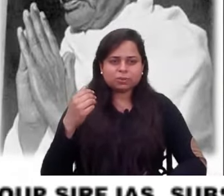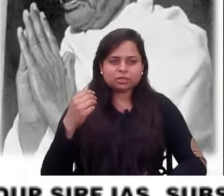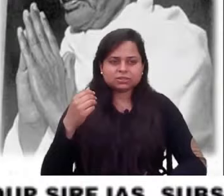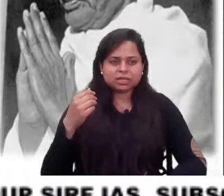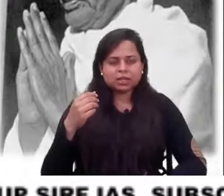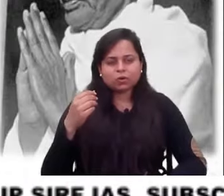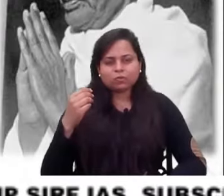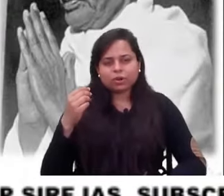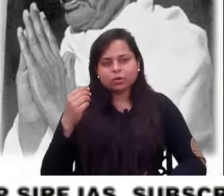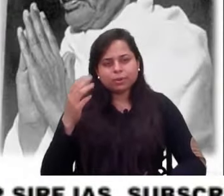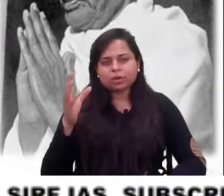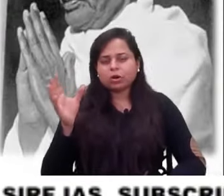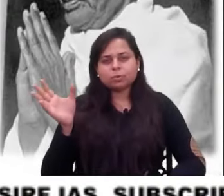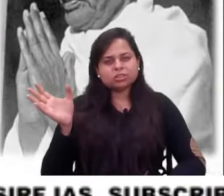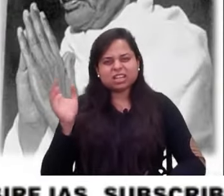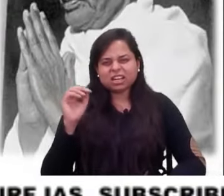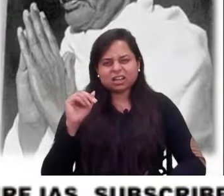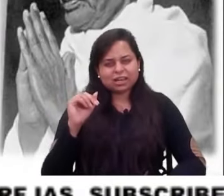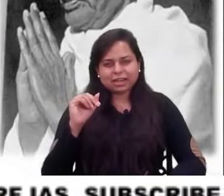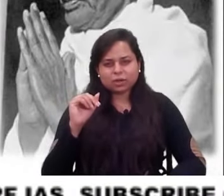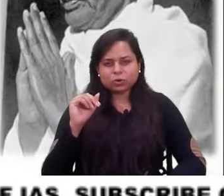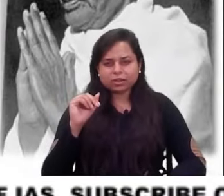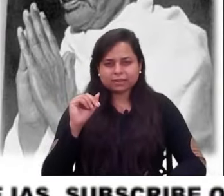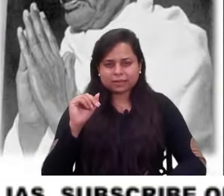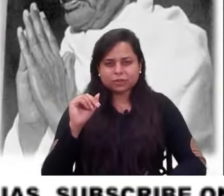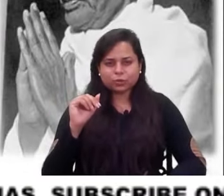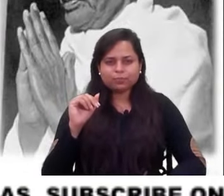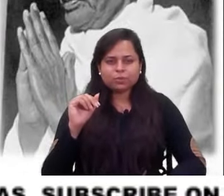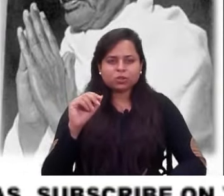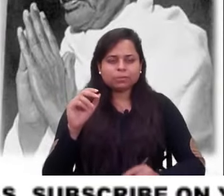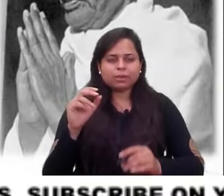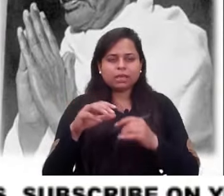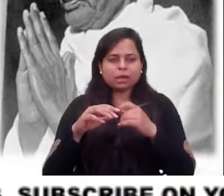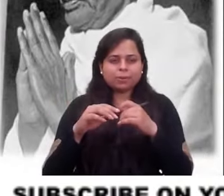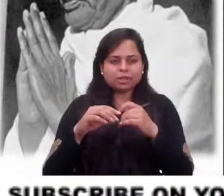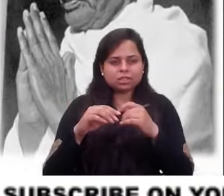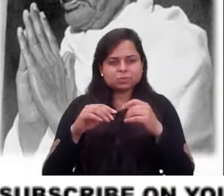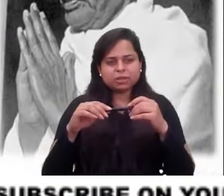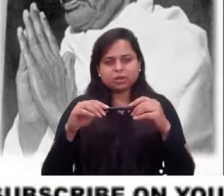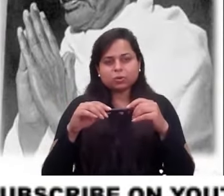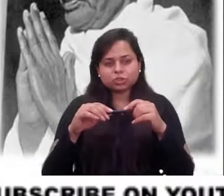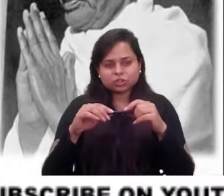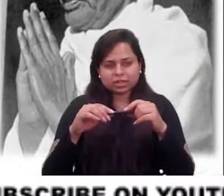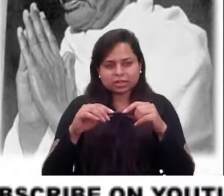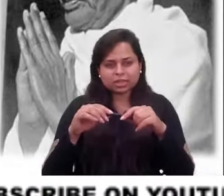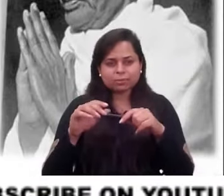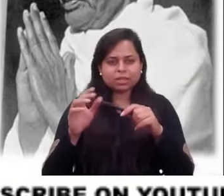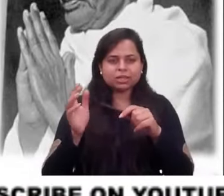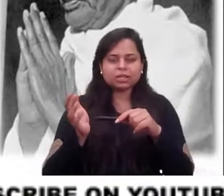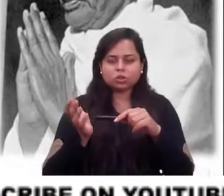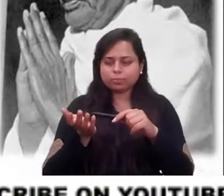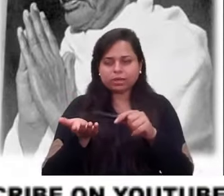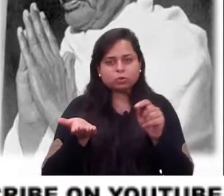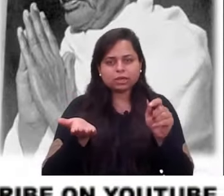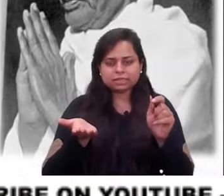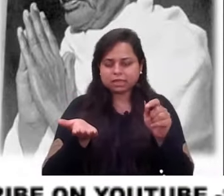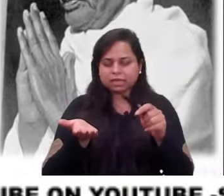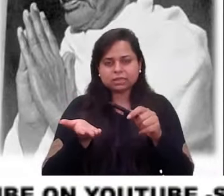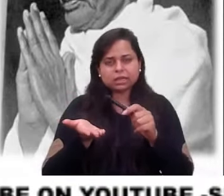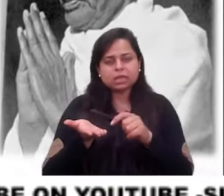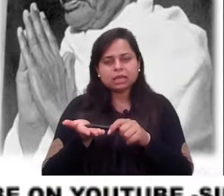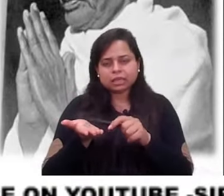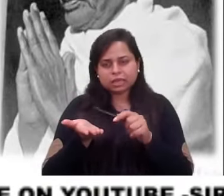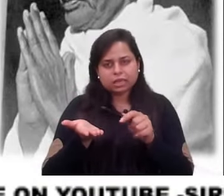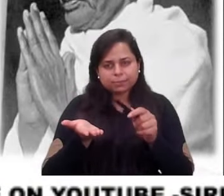non-hindi स्पीकर्स से वृक्ष वह बहुत सारा इरिटेट हो रखे थे क्यों यहां पर हिंदी स्पीकर कोशिश कर रहे थे कि वह इन दिनों के ऊपर इनको